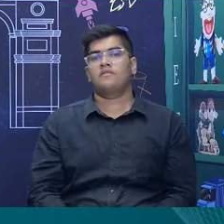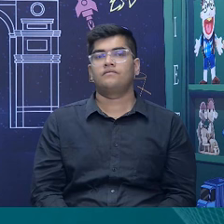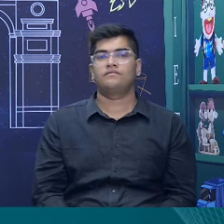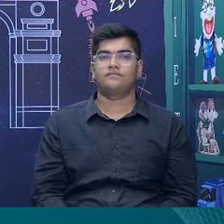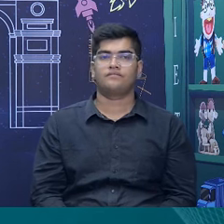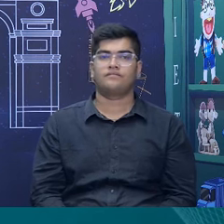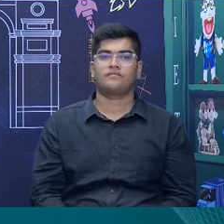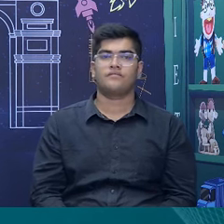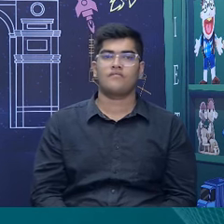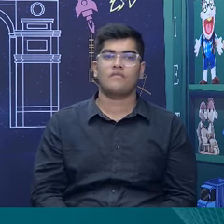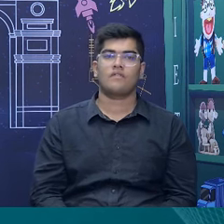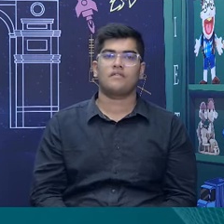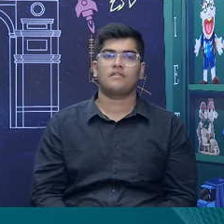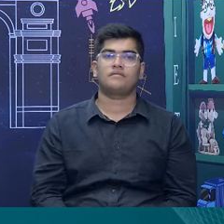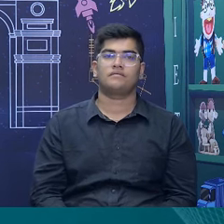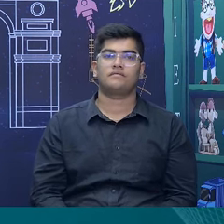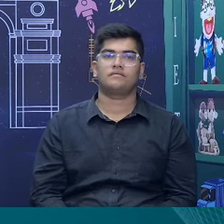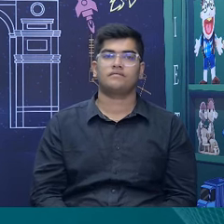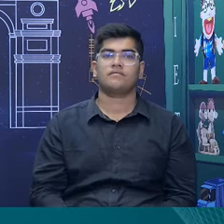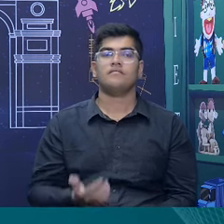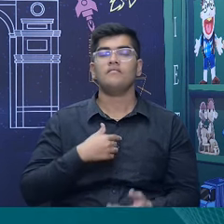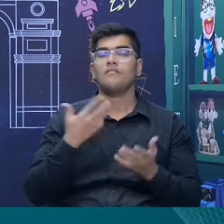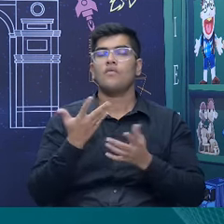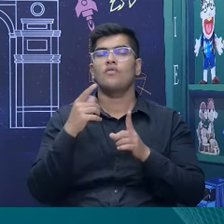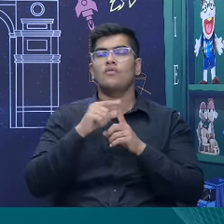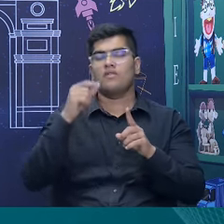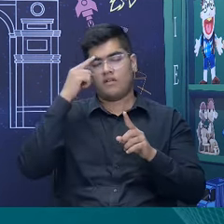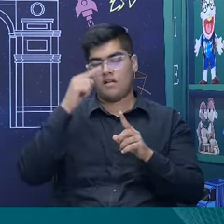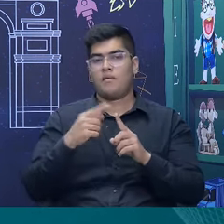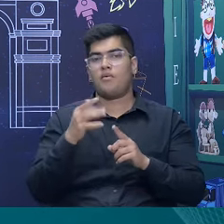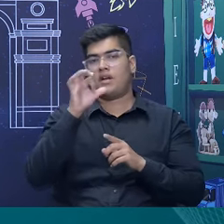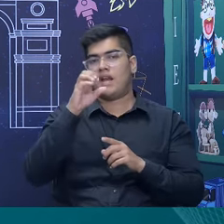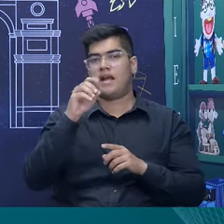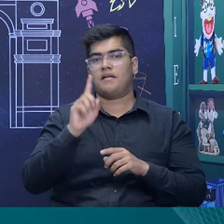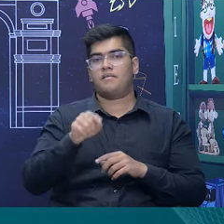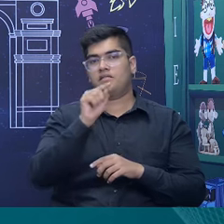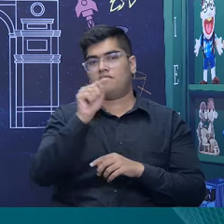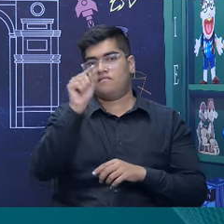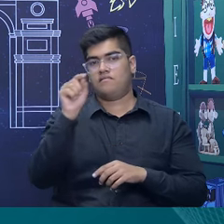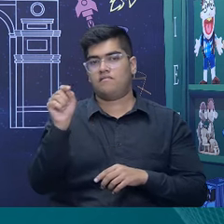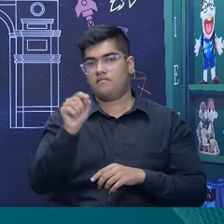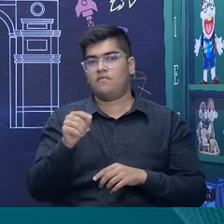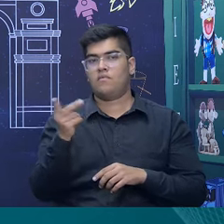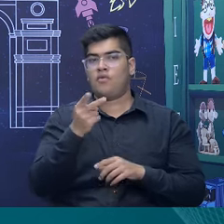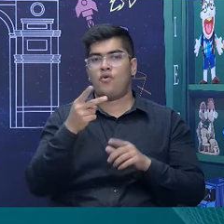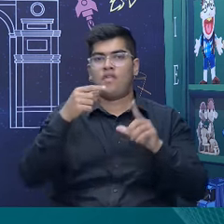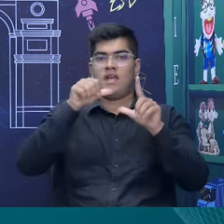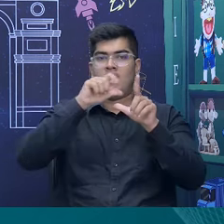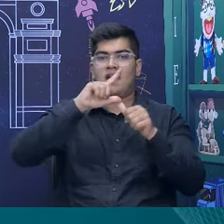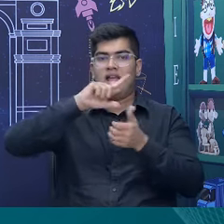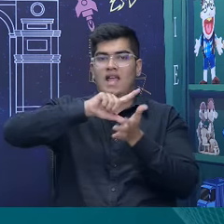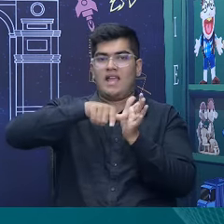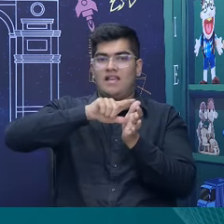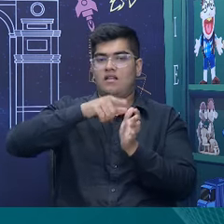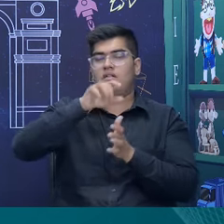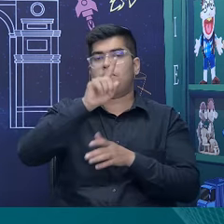परपेंडिकुलर ड्रॉ किया क्योंकि हमें क्या करना है 90 का एंगल बनाना है है ना तो हमने 90 का एंगल